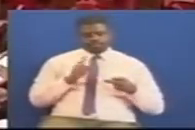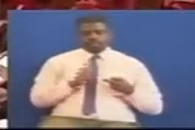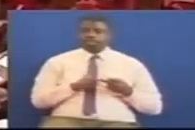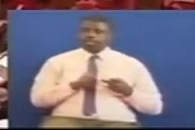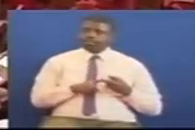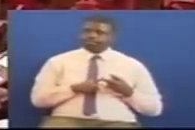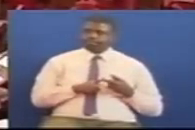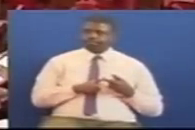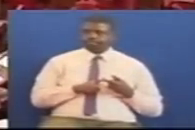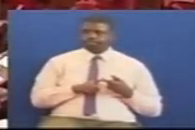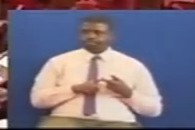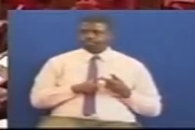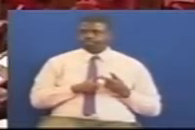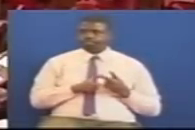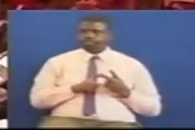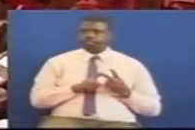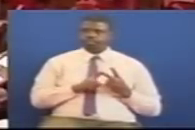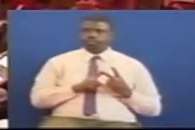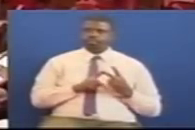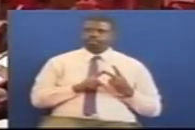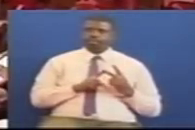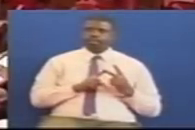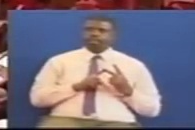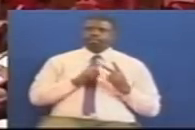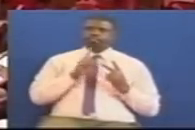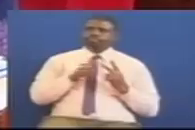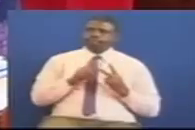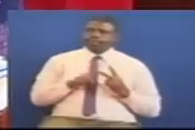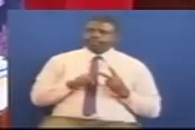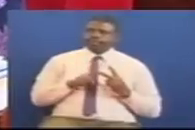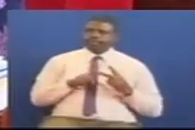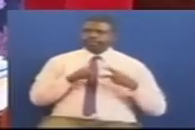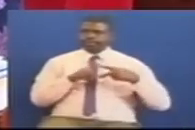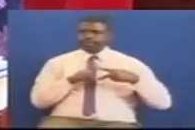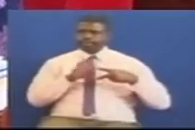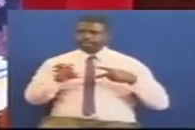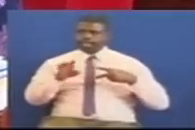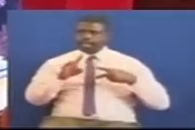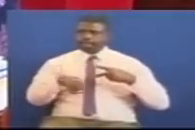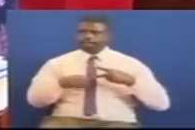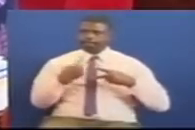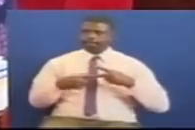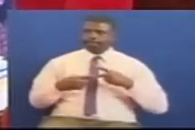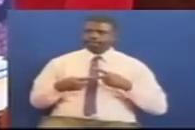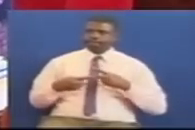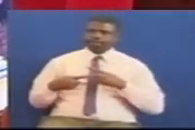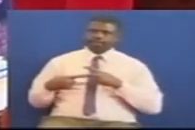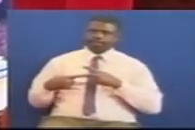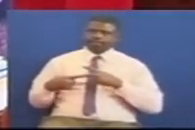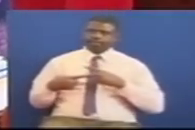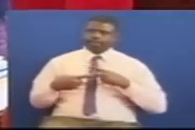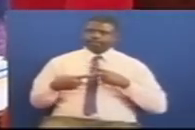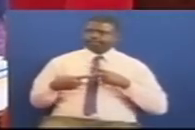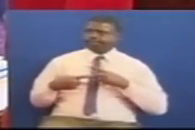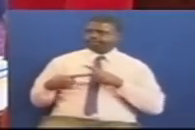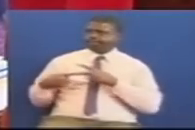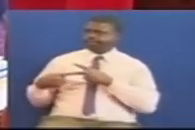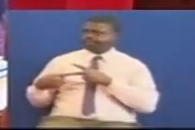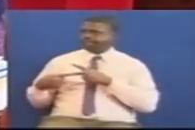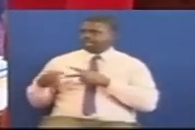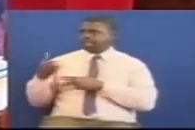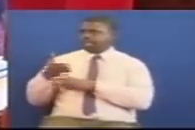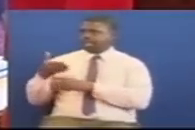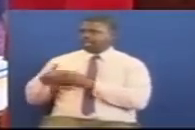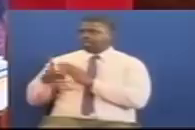pili, Mheshimiwa Mwenyekiti, nilitaka pia kujua sasa basi, pamoja na kwamba wanajenga